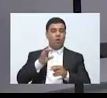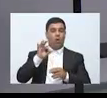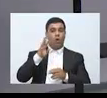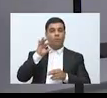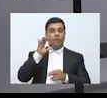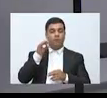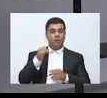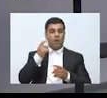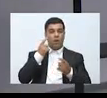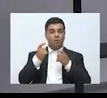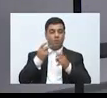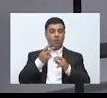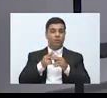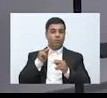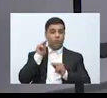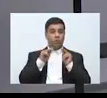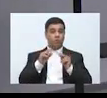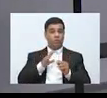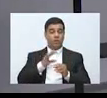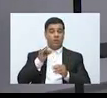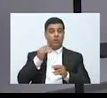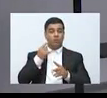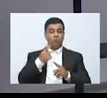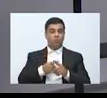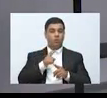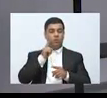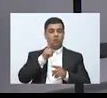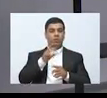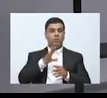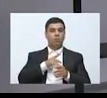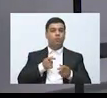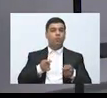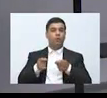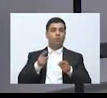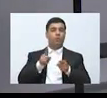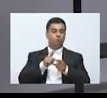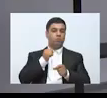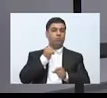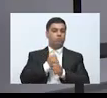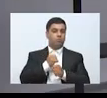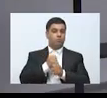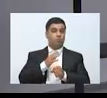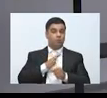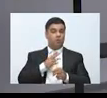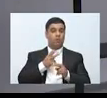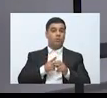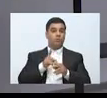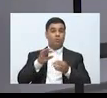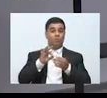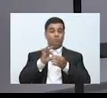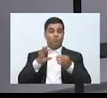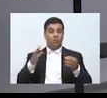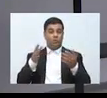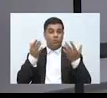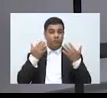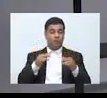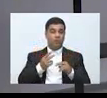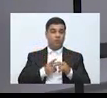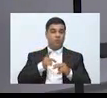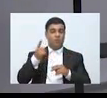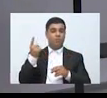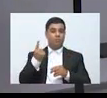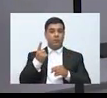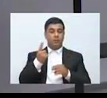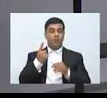axborot vositalarida, so'ng hukumat idoralarida mustaqillikka erishganimizdan so'ng esa